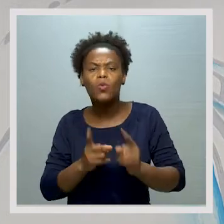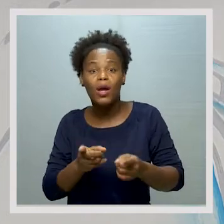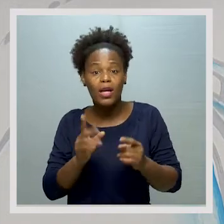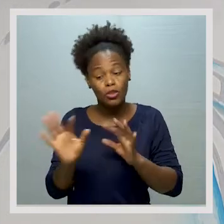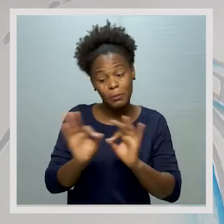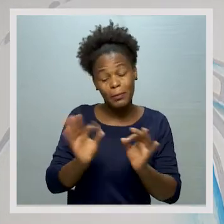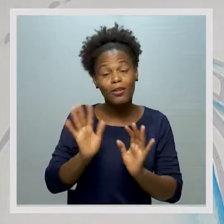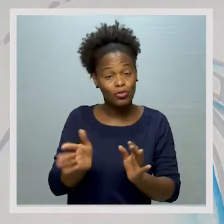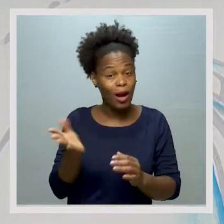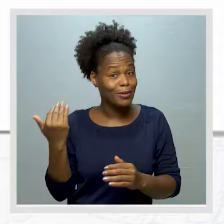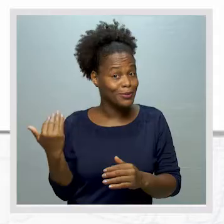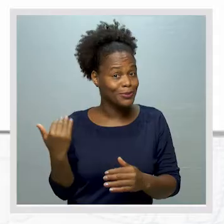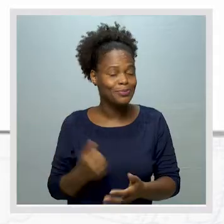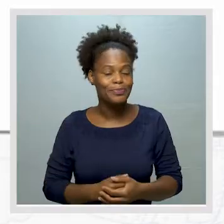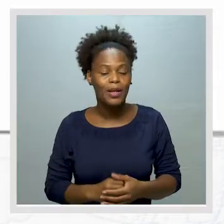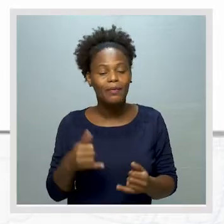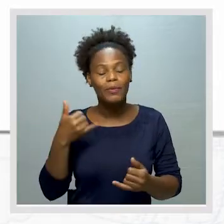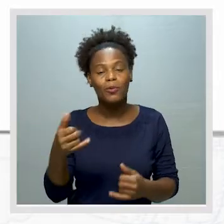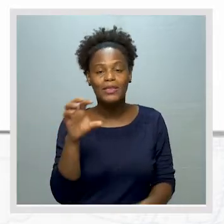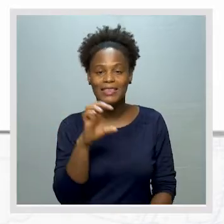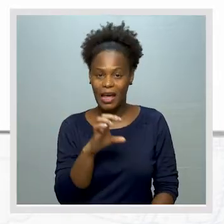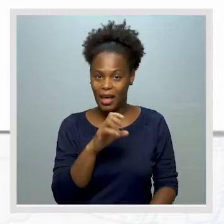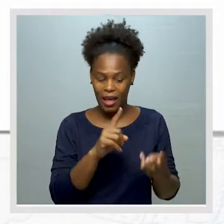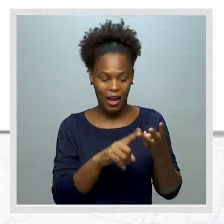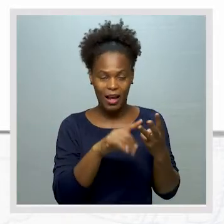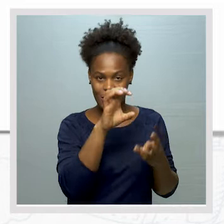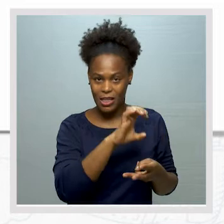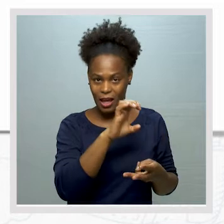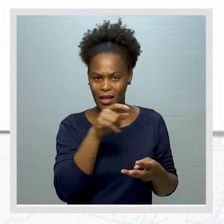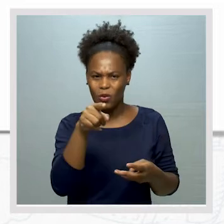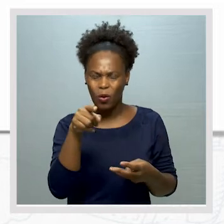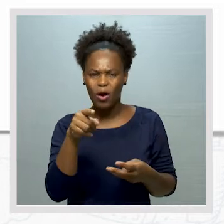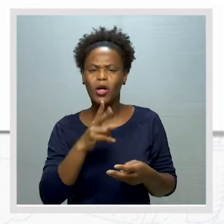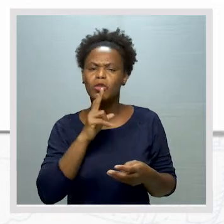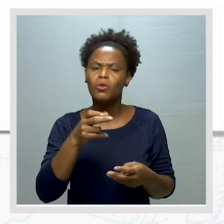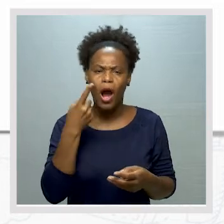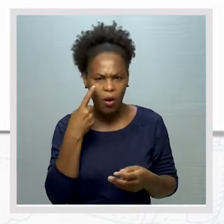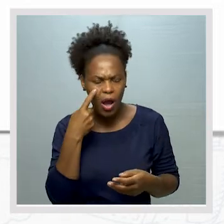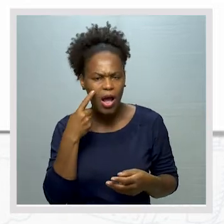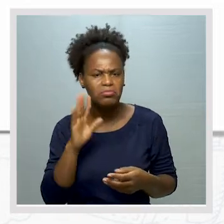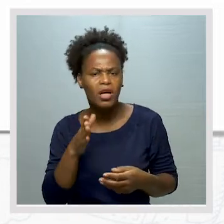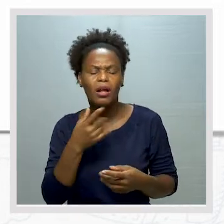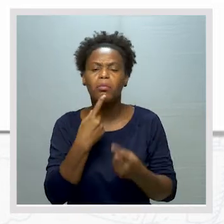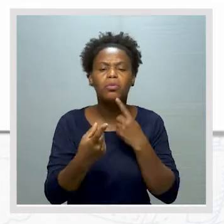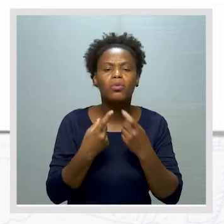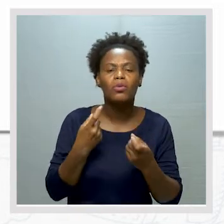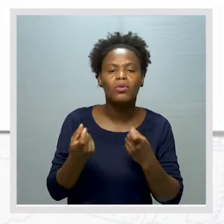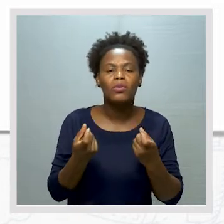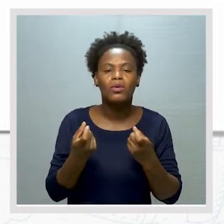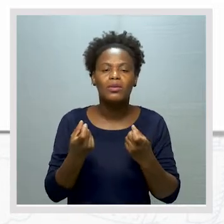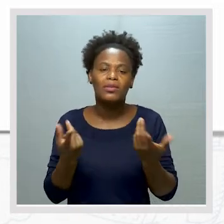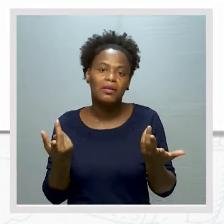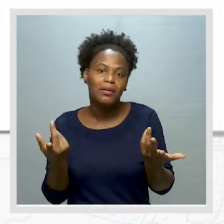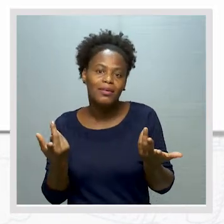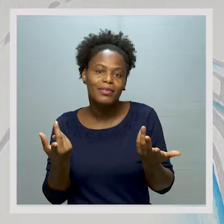C'est bon? Puis en C, vous avez, connaissez-vous la réponse à la question de la